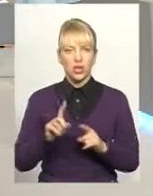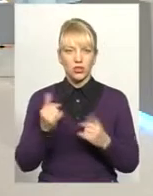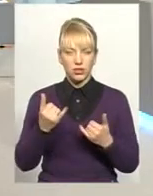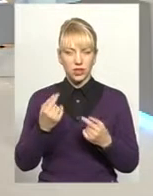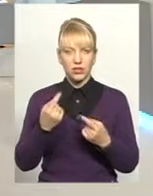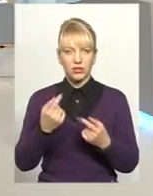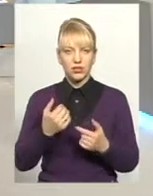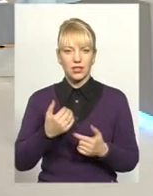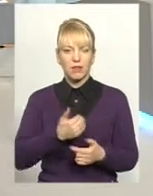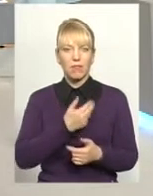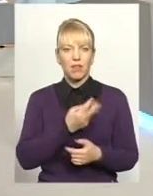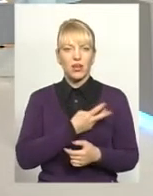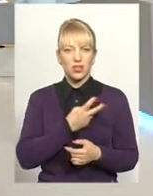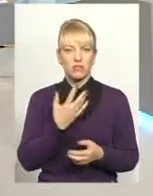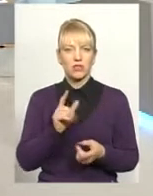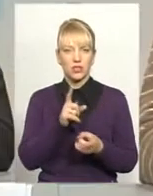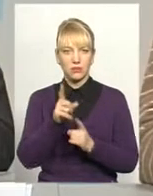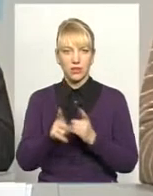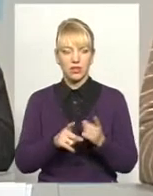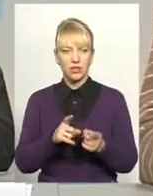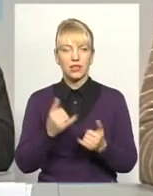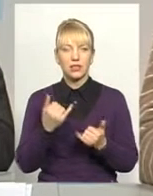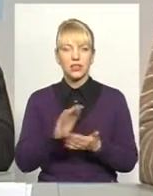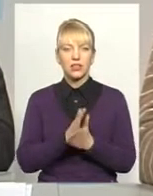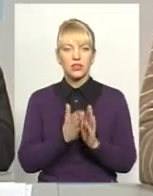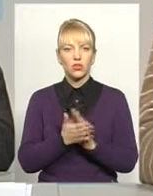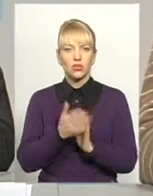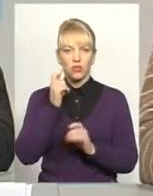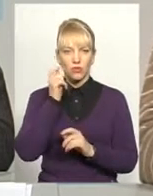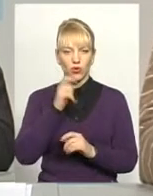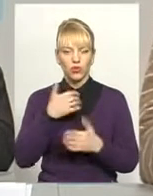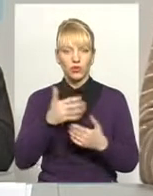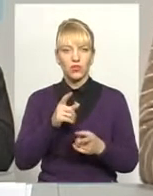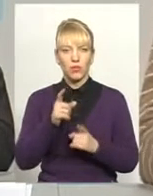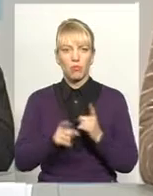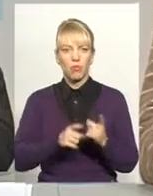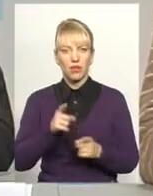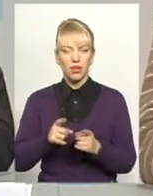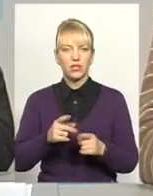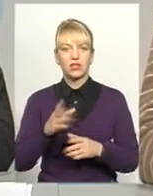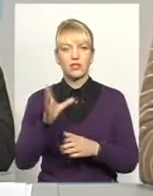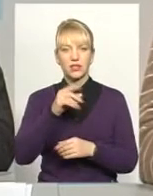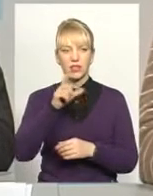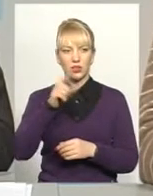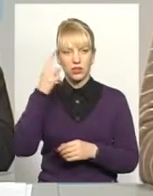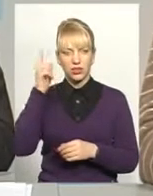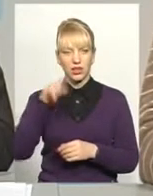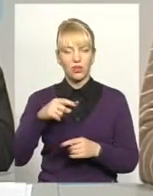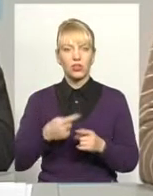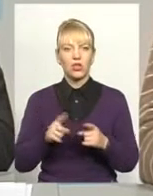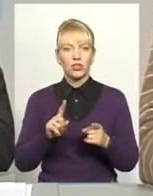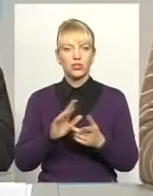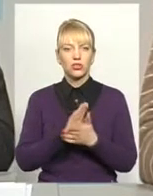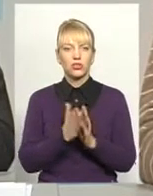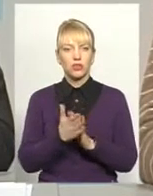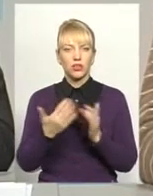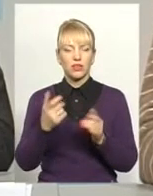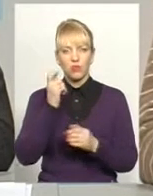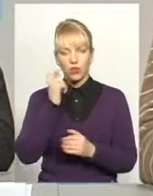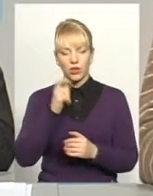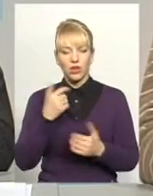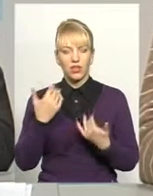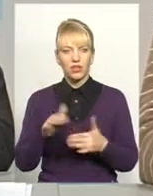Ну, трошки ситуація в Україні помінялася з тим періодом, з 12-м роком. Всі люди знають це і так далі. І тому трошки